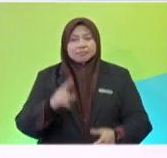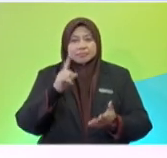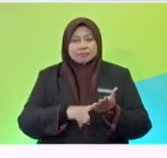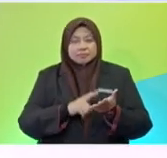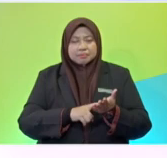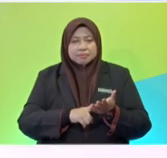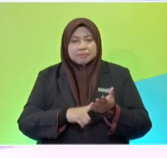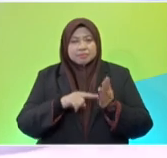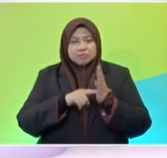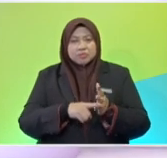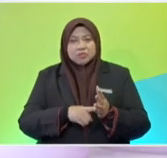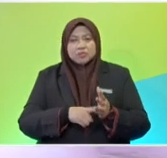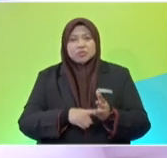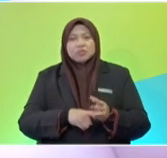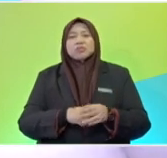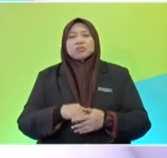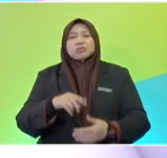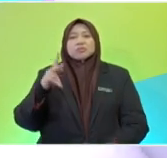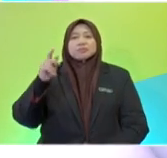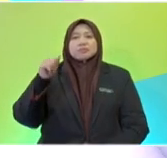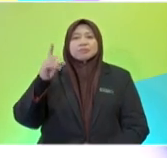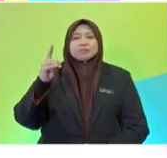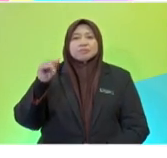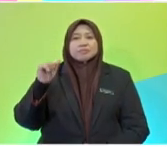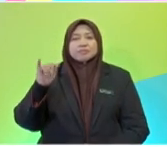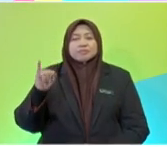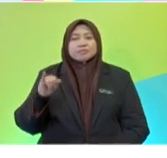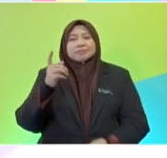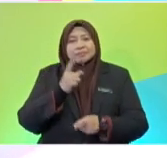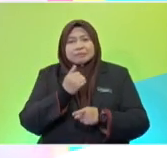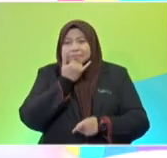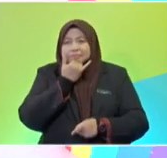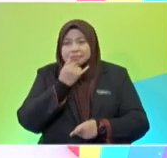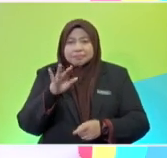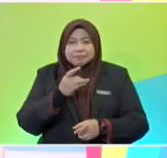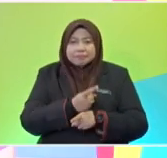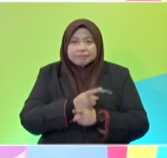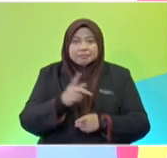menjadi kedai kedai di bumi akan menjadi kedai ejaannya